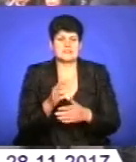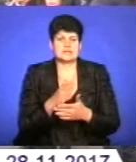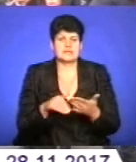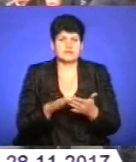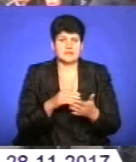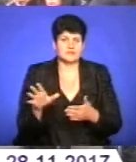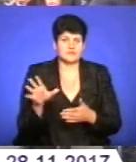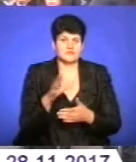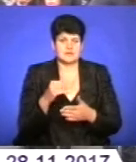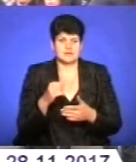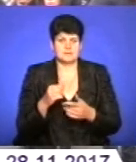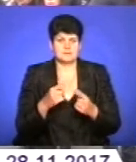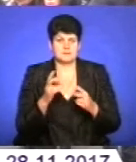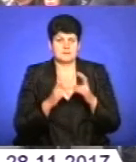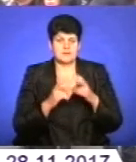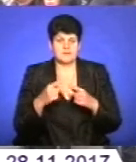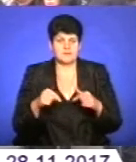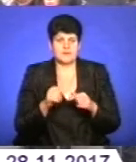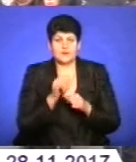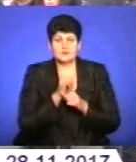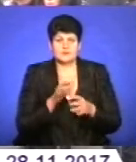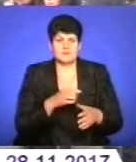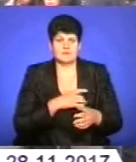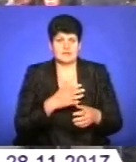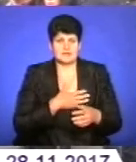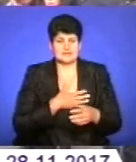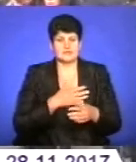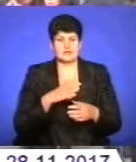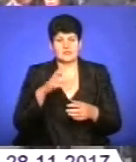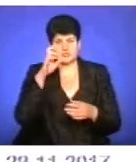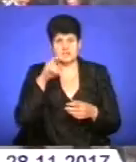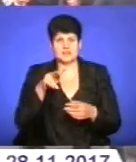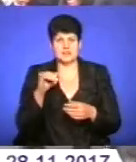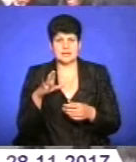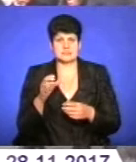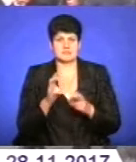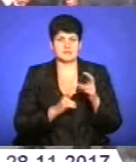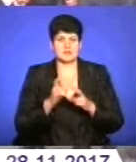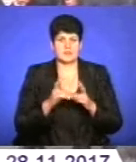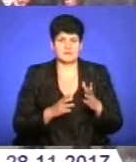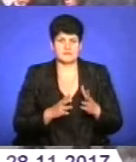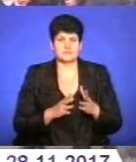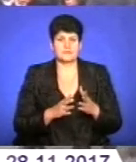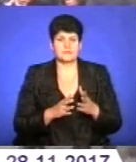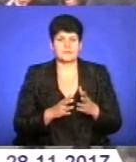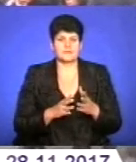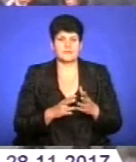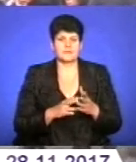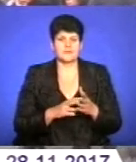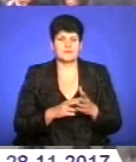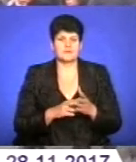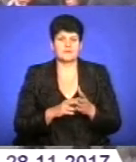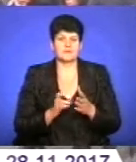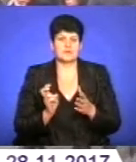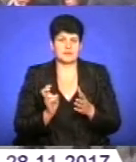галузі, унеможливити приватизацію державних лісогосподарських підприємств, вийти Держлісагентства